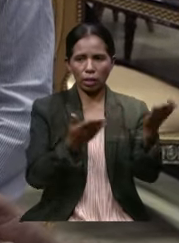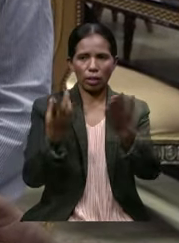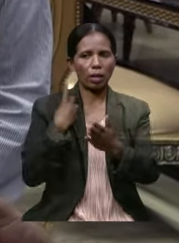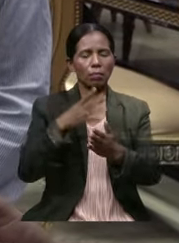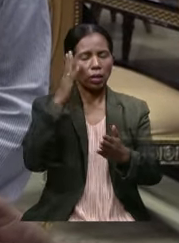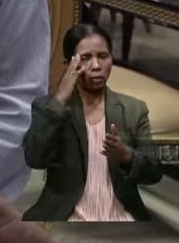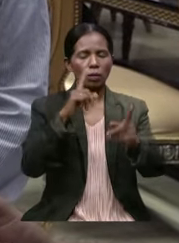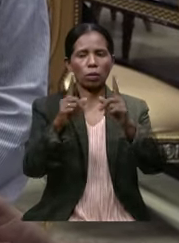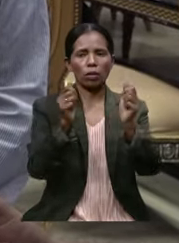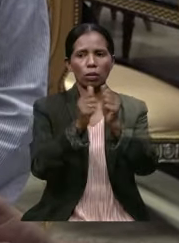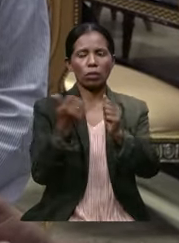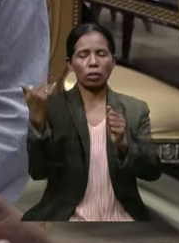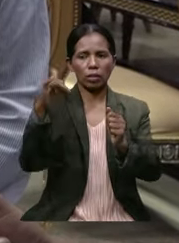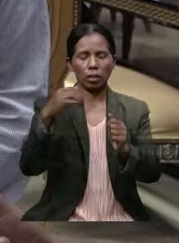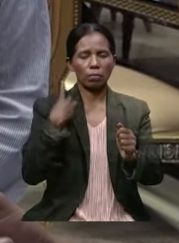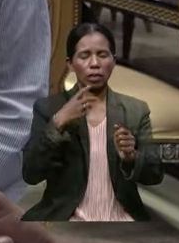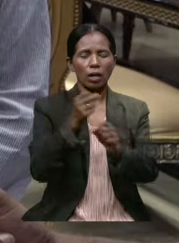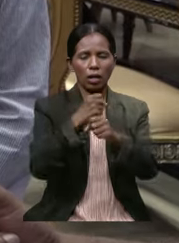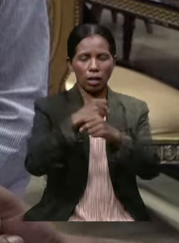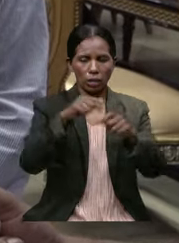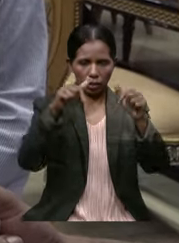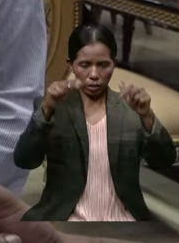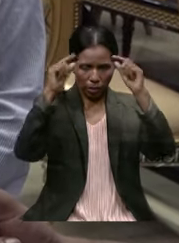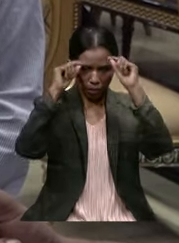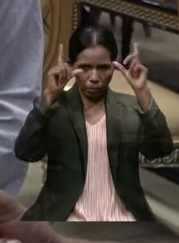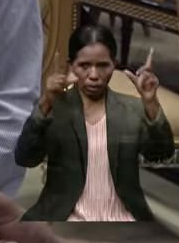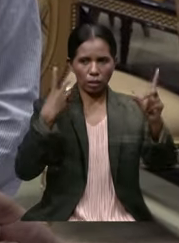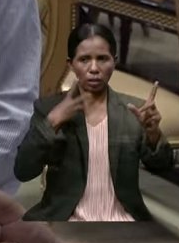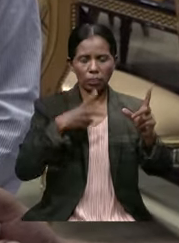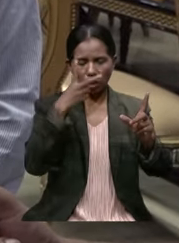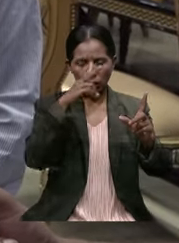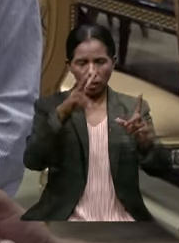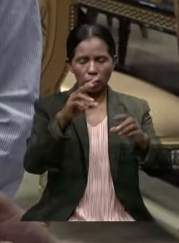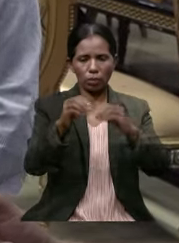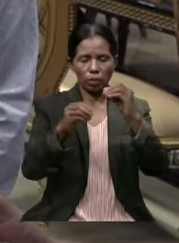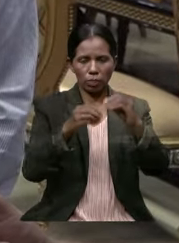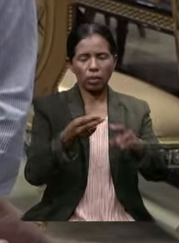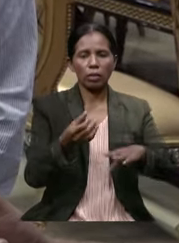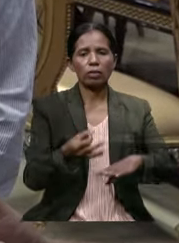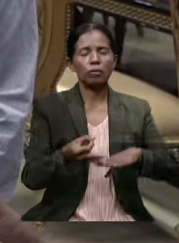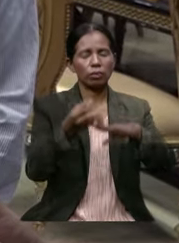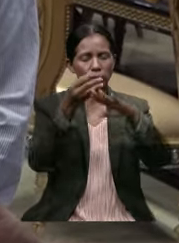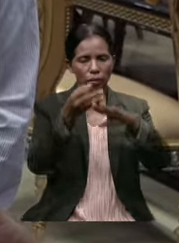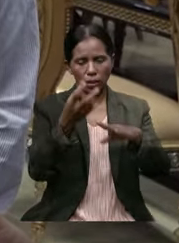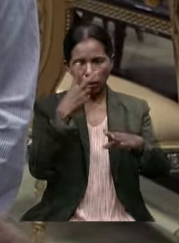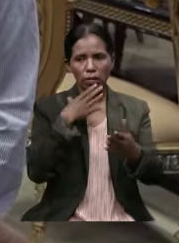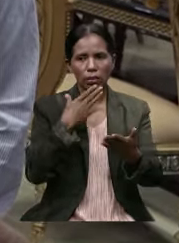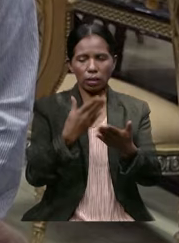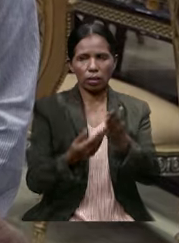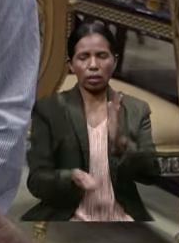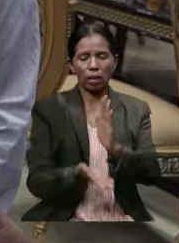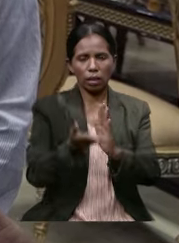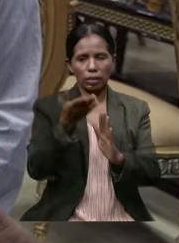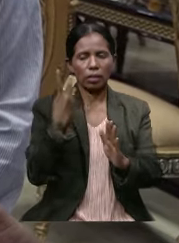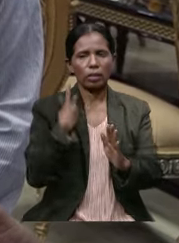kuliah sir, kami atu halu rasi ke Timor. Halu Timor, hodu dun ambil kontrol ni preso, kontrol ni kualidad, au mesmu tempo asemos